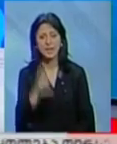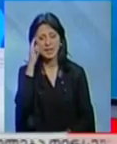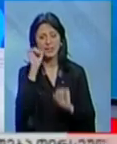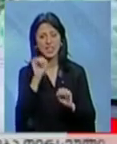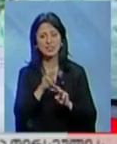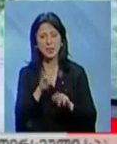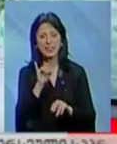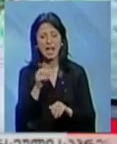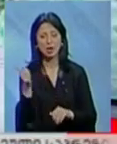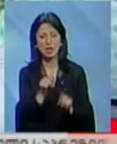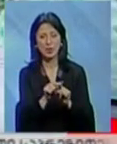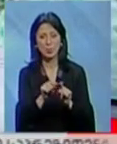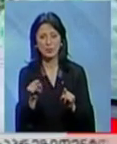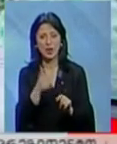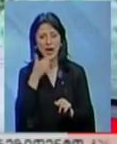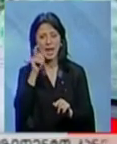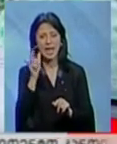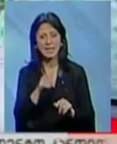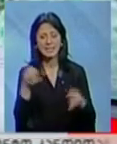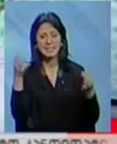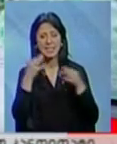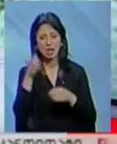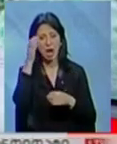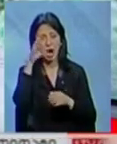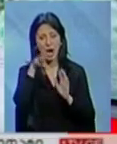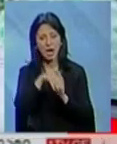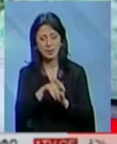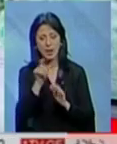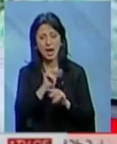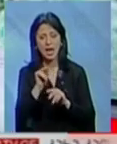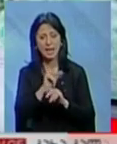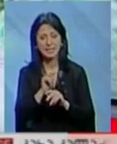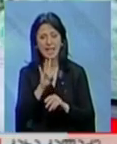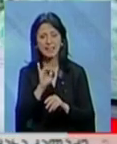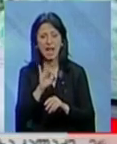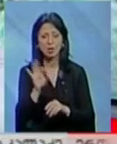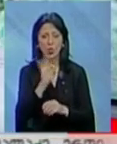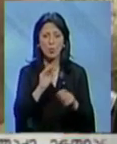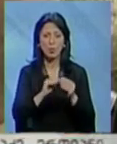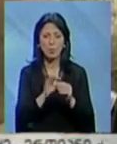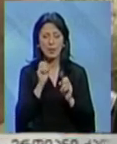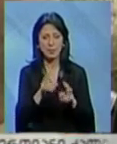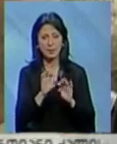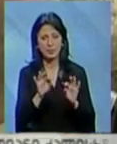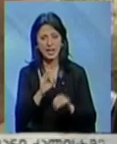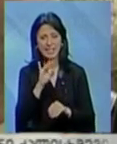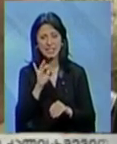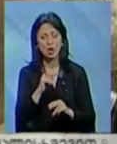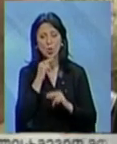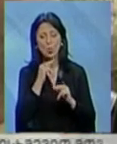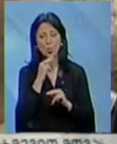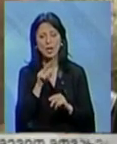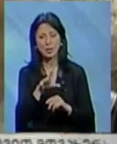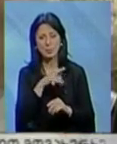თავდაცვის მინისტრმა ნატო-ს კვირეულის ფარგლებში ლექცია სერჟანტთა აკადემიაში ჩაატარა. ლექცია ნატო-ს წინაშე არსებულ გამოწვევებს შეეხებოდა. ლევან იზორიამ